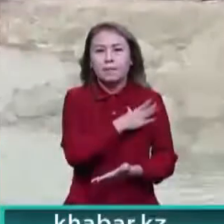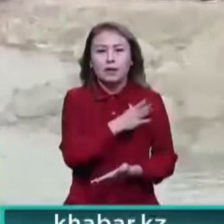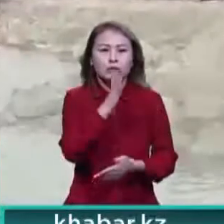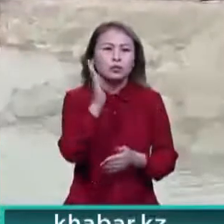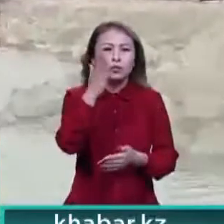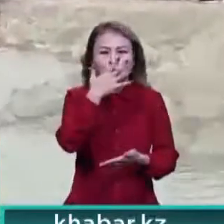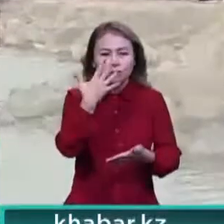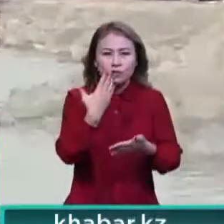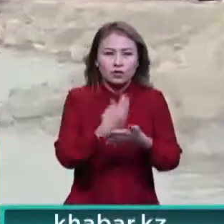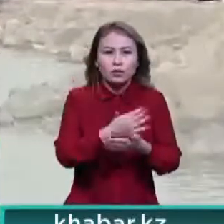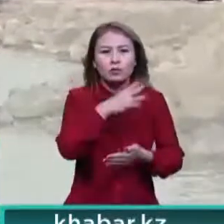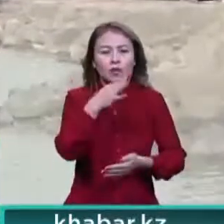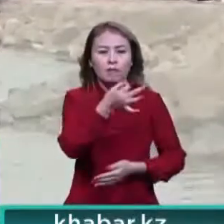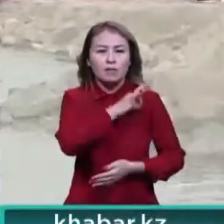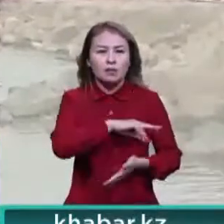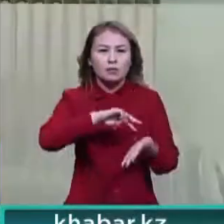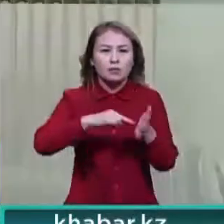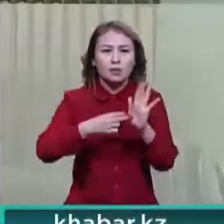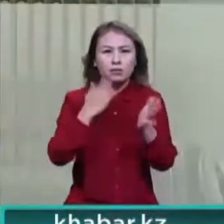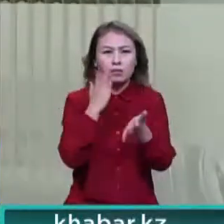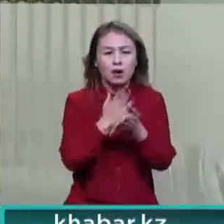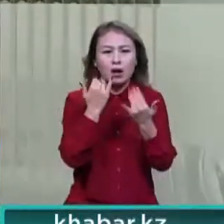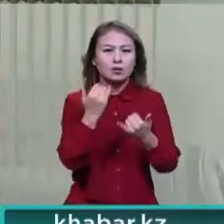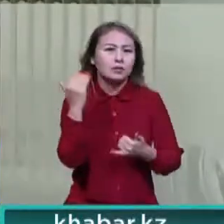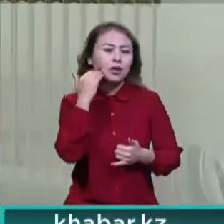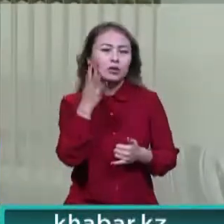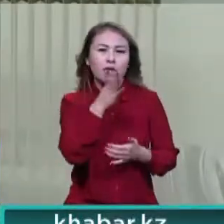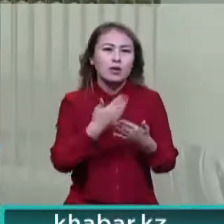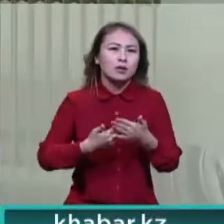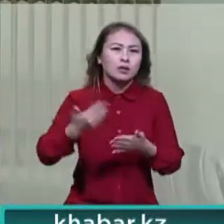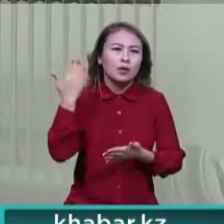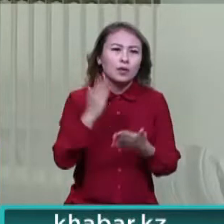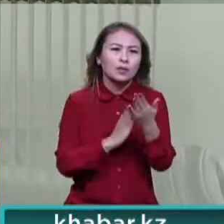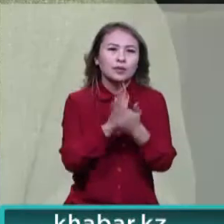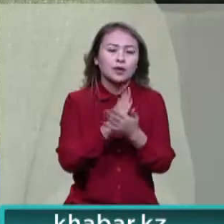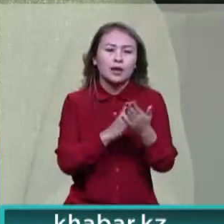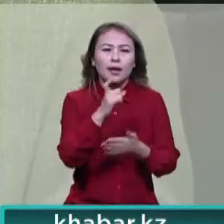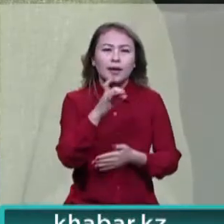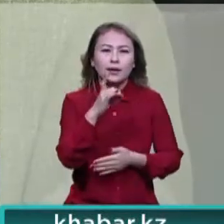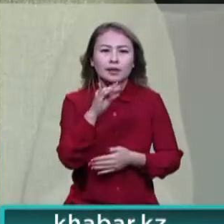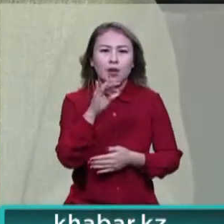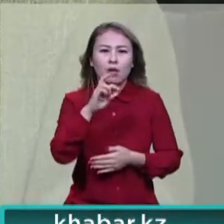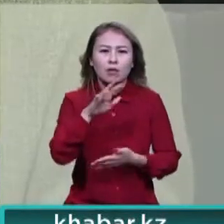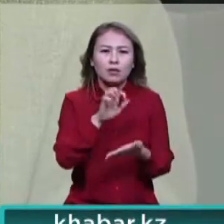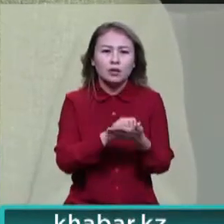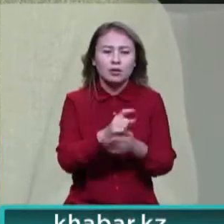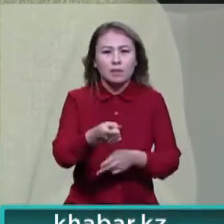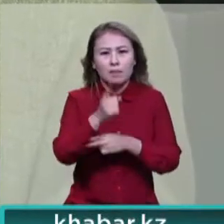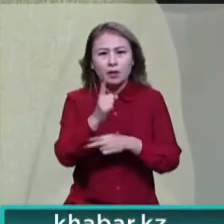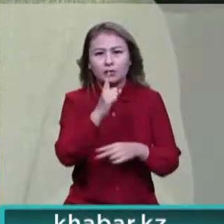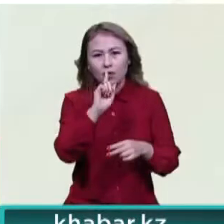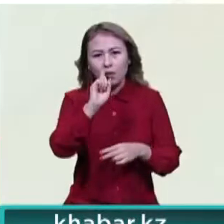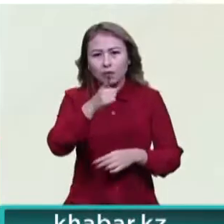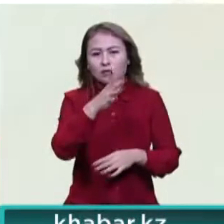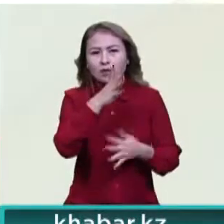бұл кәсіптен көл көсіріп пайда табуды мақсат етіп отыр. Ал осы салаға жарты ғасырдан астам ғұмырын арнаған ихтиолог Жеткерген Әбдиев балық шаруашылығы дәніндегі бір жылда